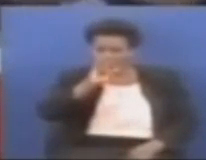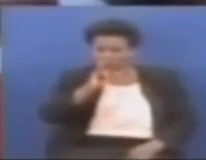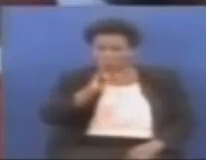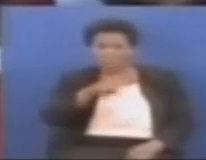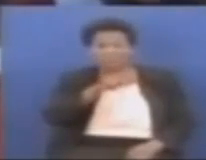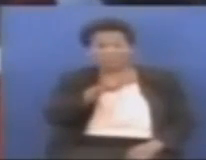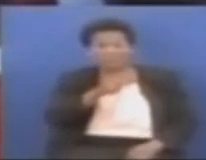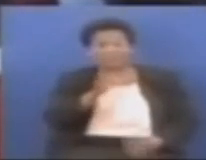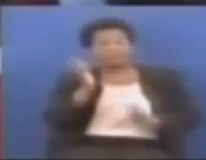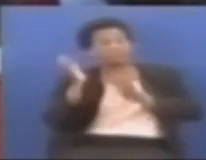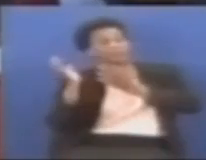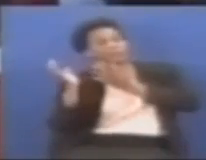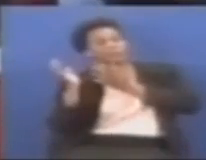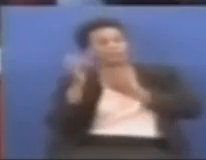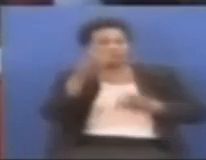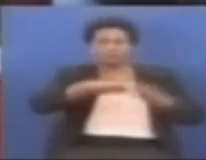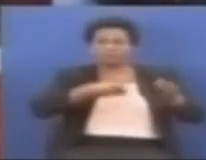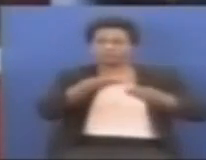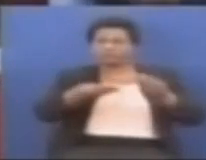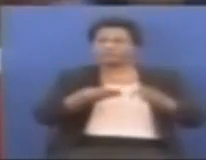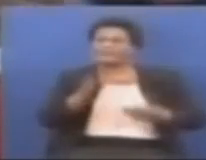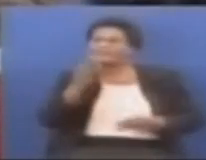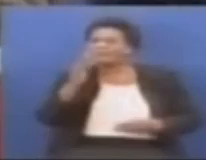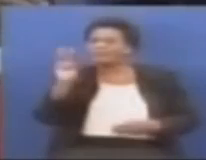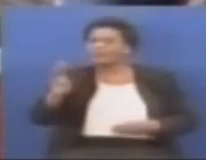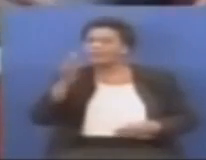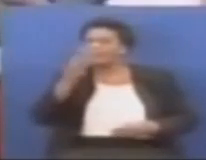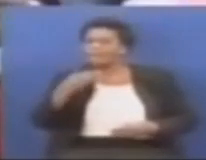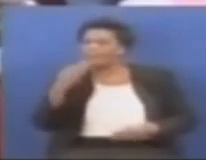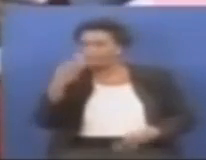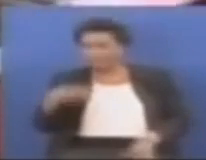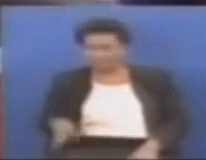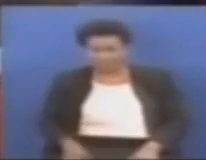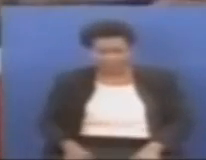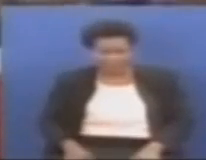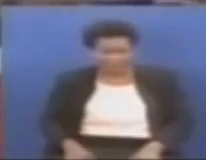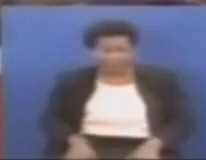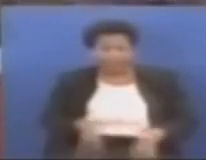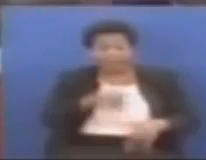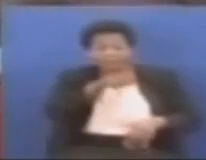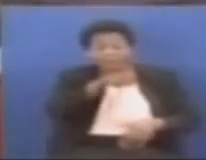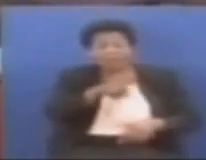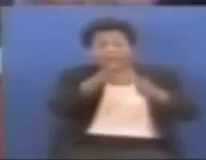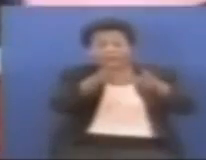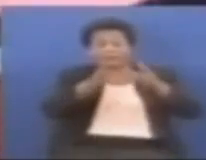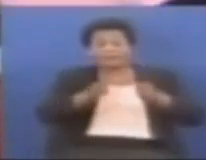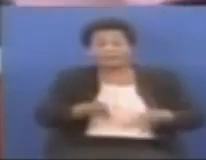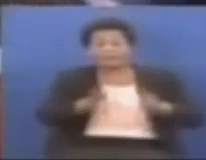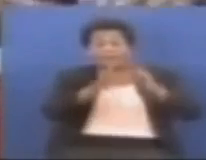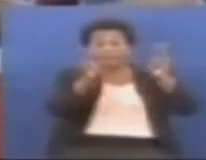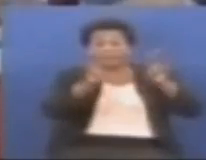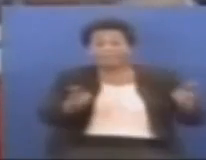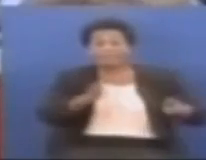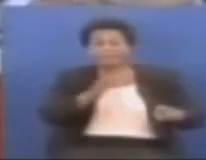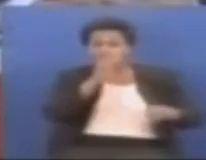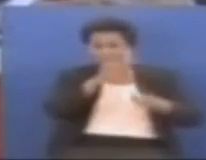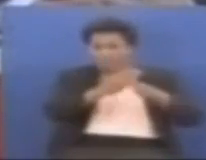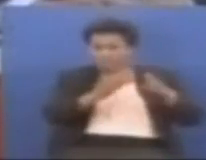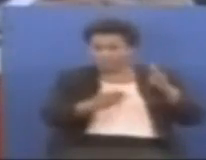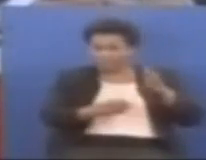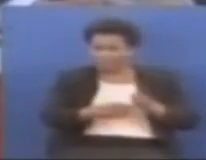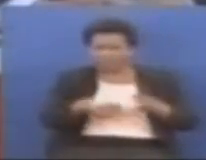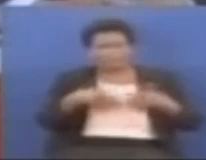na katikati ya Mtoa na Mtekente na Mtoa pana daraja la kisasa sana limejengwa. Je, kwa